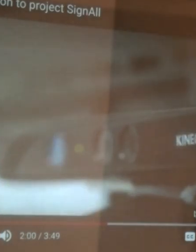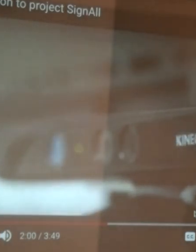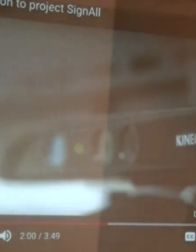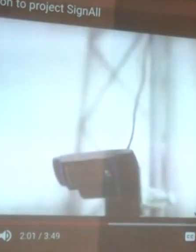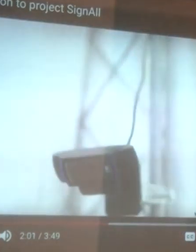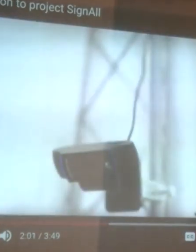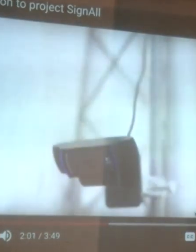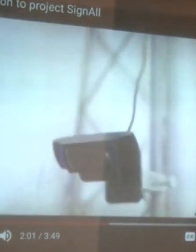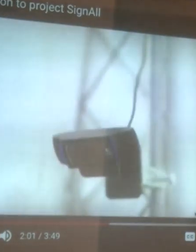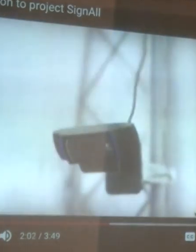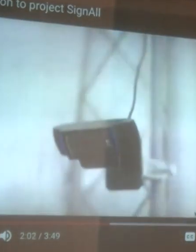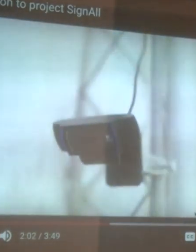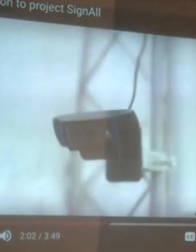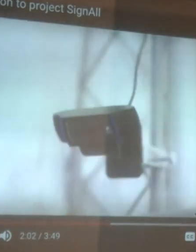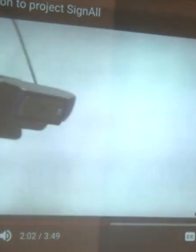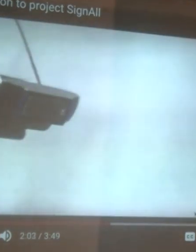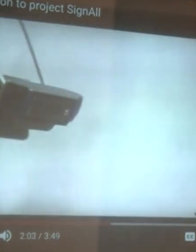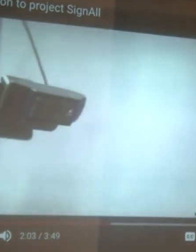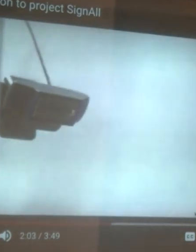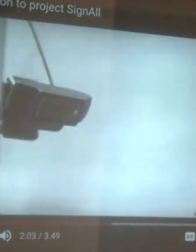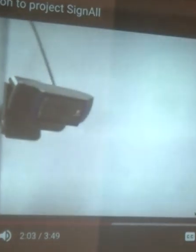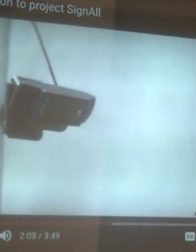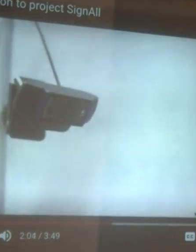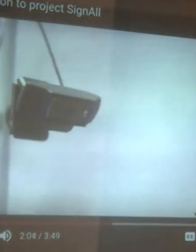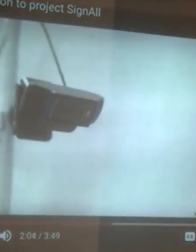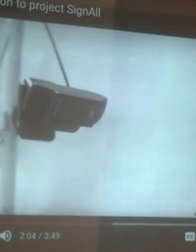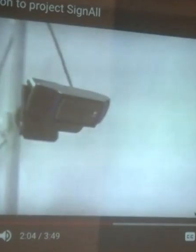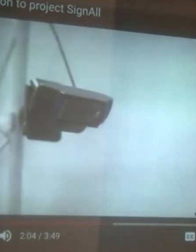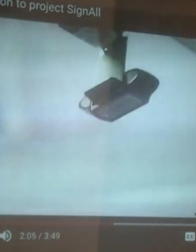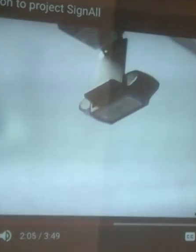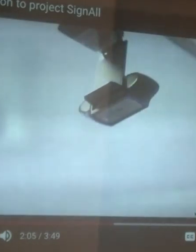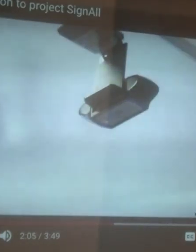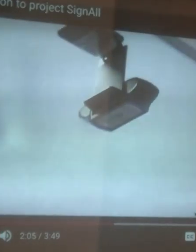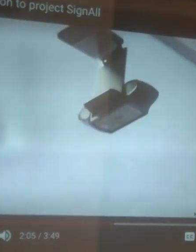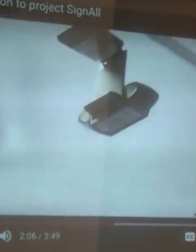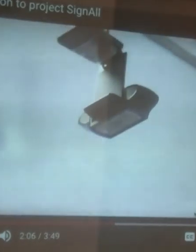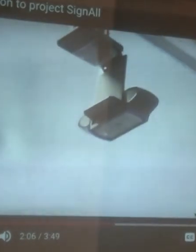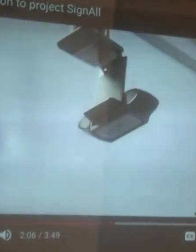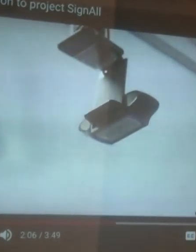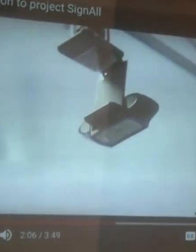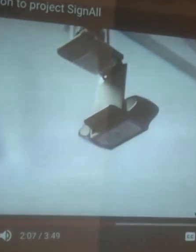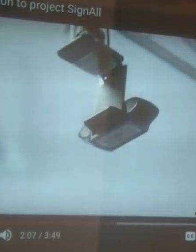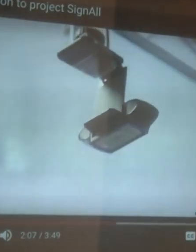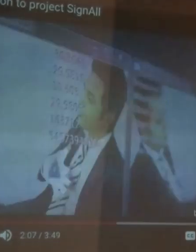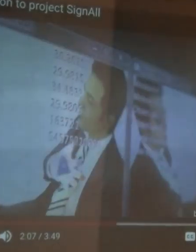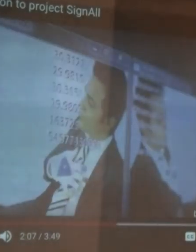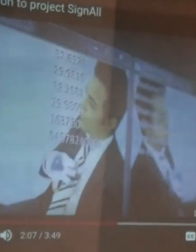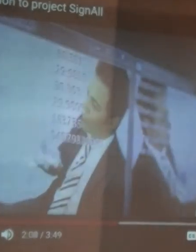illetve a lefordított mondat, amit viszont nyilván nagyban befolyásol az, hogy éppen most mennyire tudjuk leszűkíteni a szókincset mondjuk